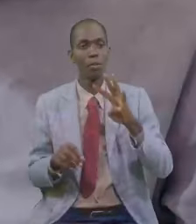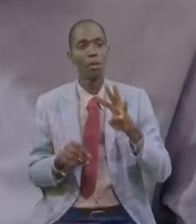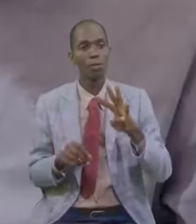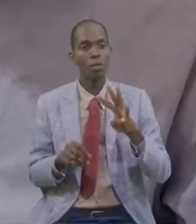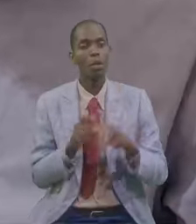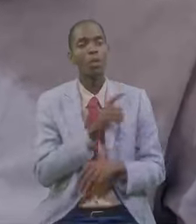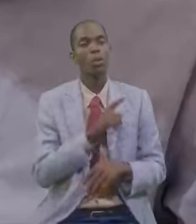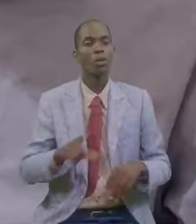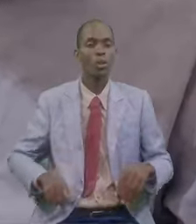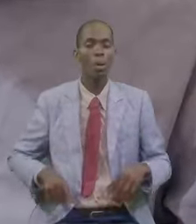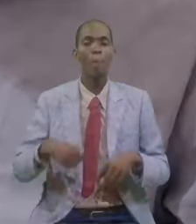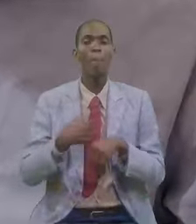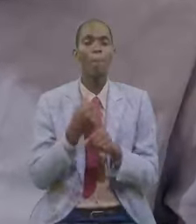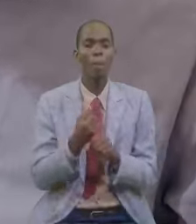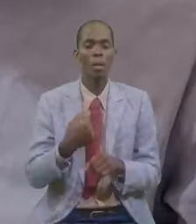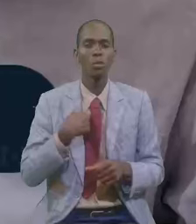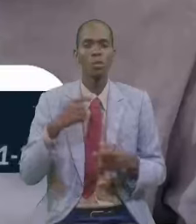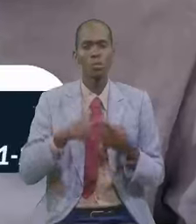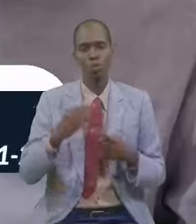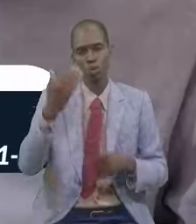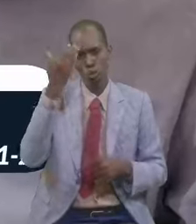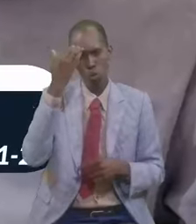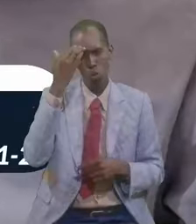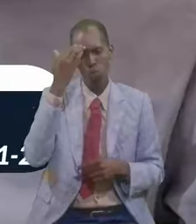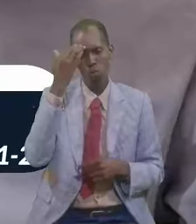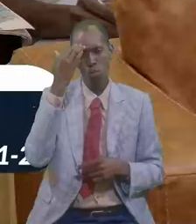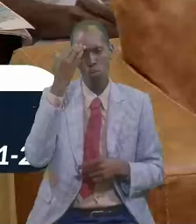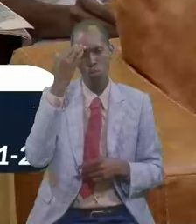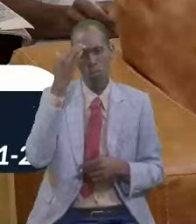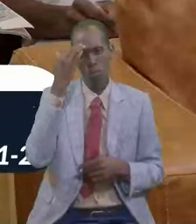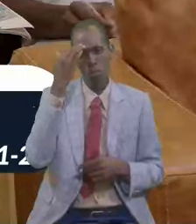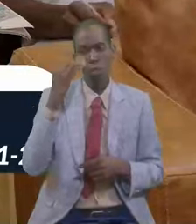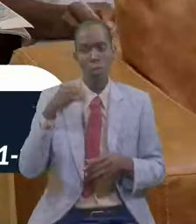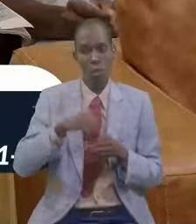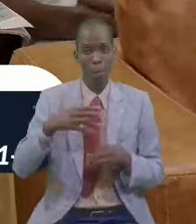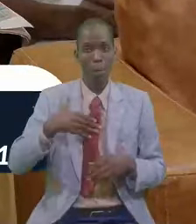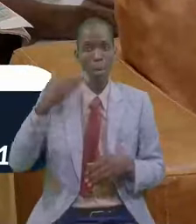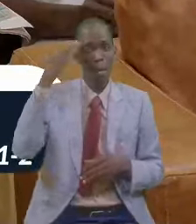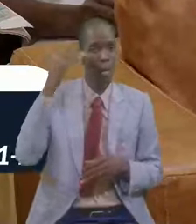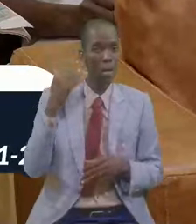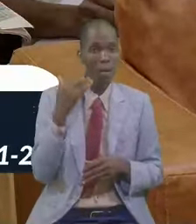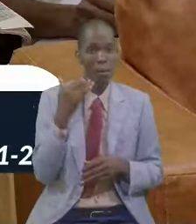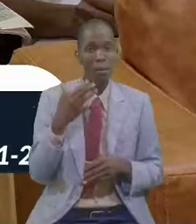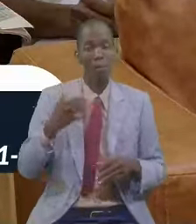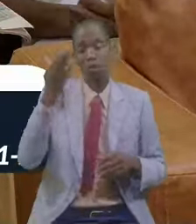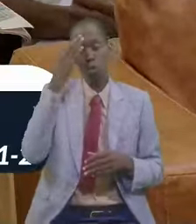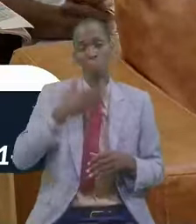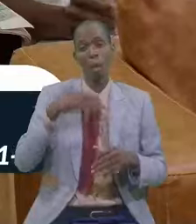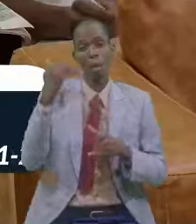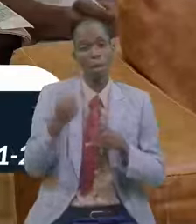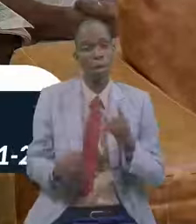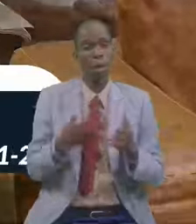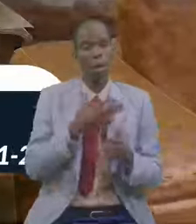5. Seigneur, dis-moi quel est le terme de ma vie? Quelle est